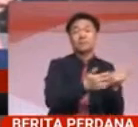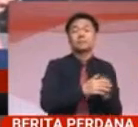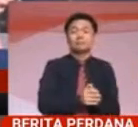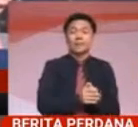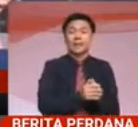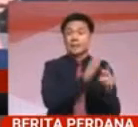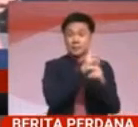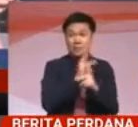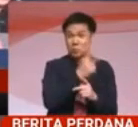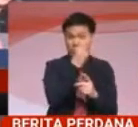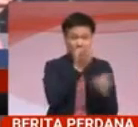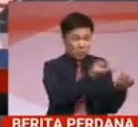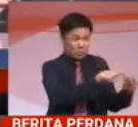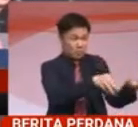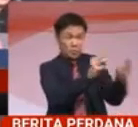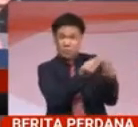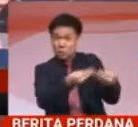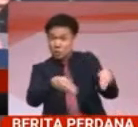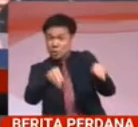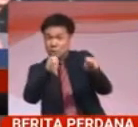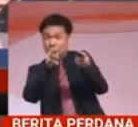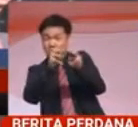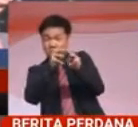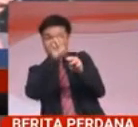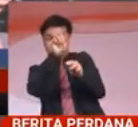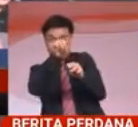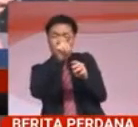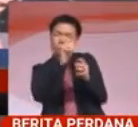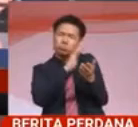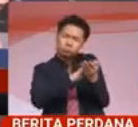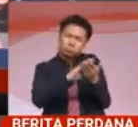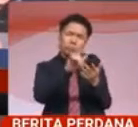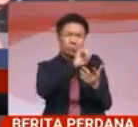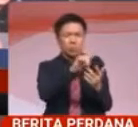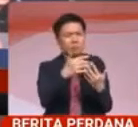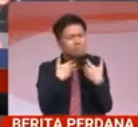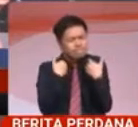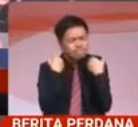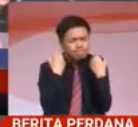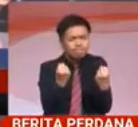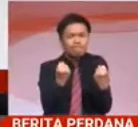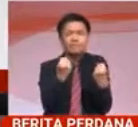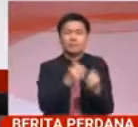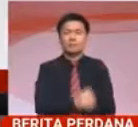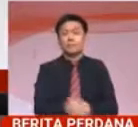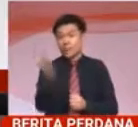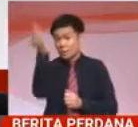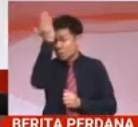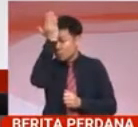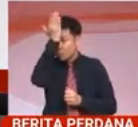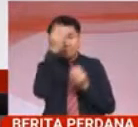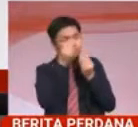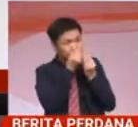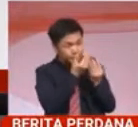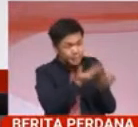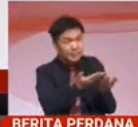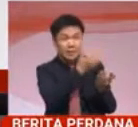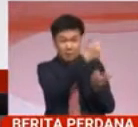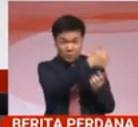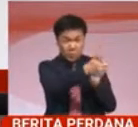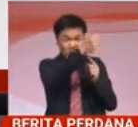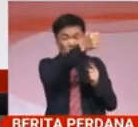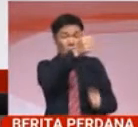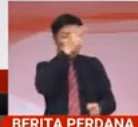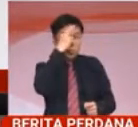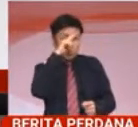penjaga dua masjid suci, dikurniakan kesembuhan segera. Sri Paduka Baginda menzahirkan penghargaan kepada Raja Salman